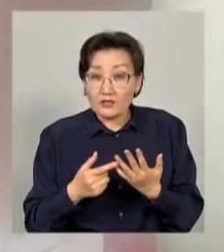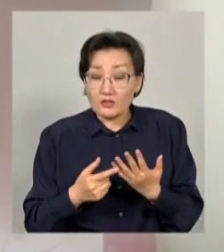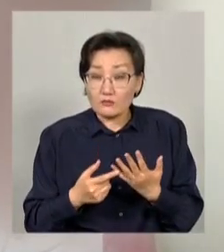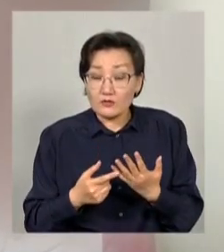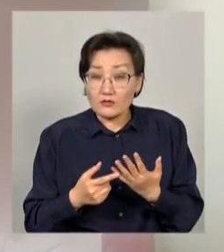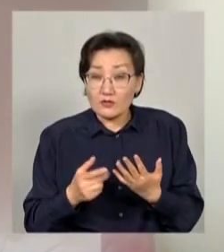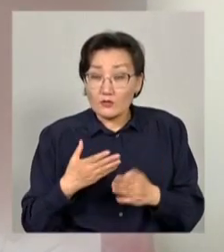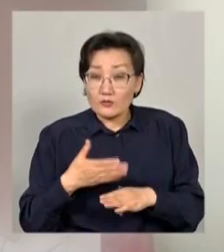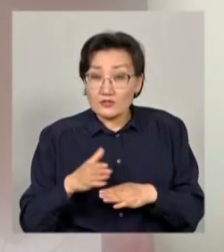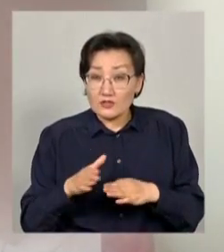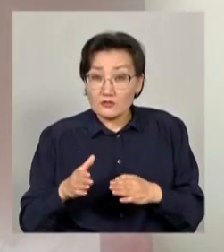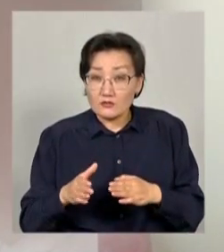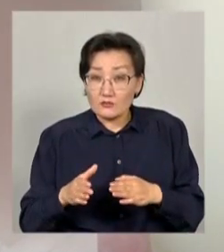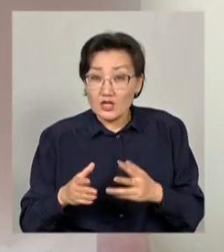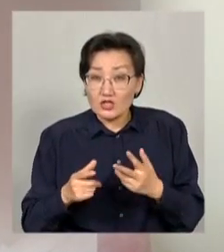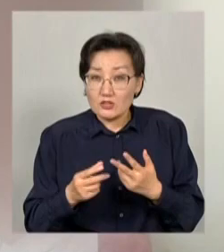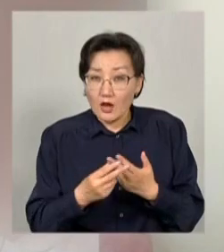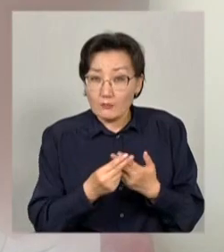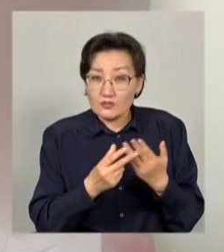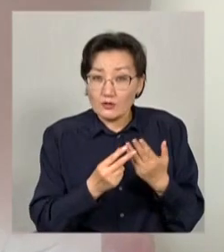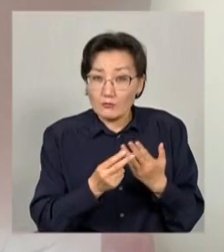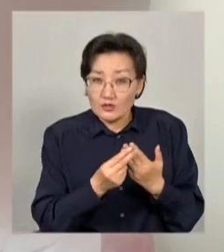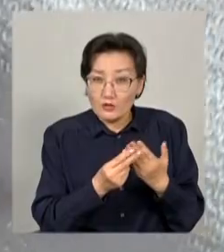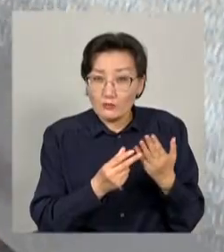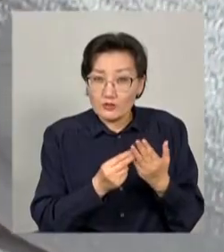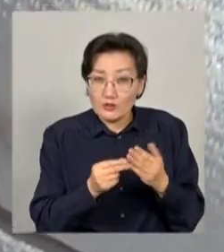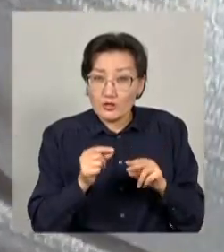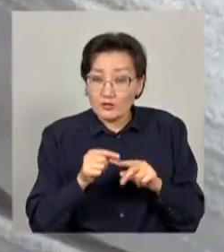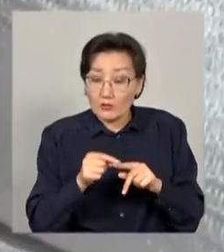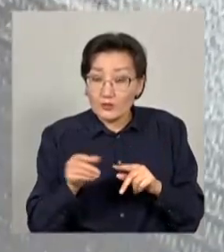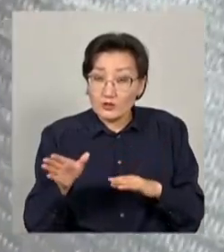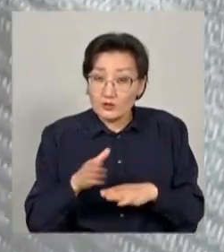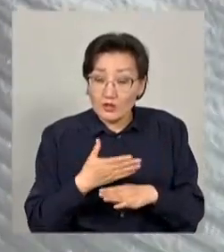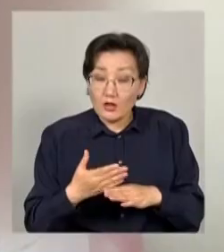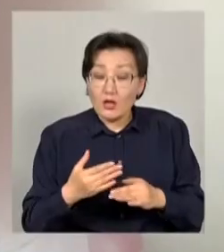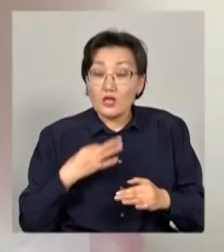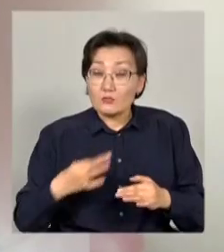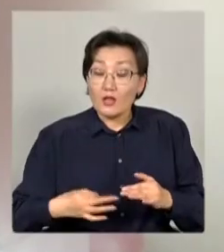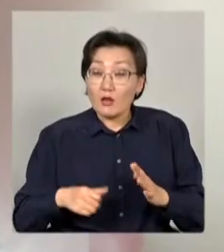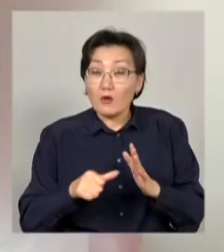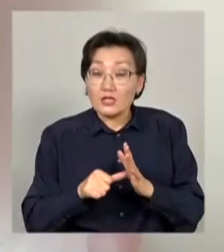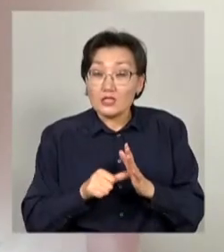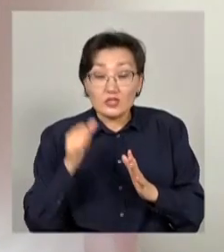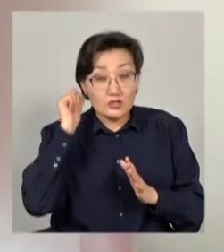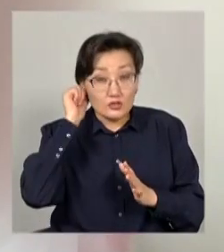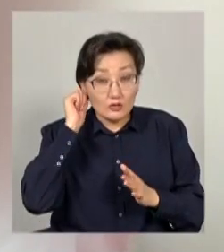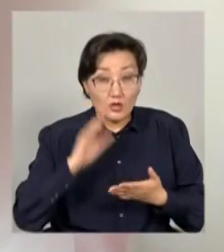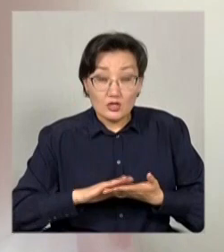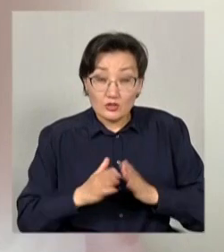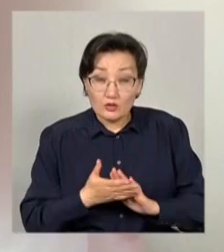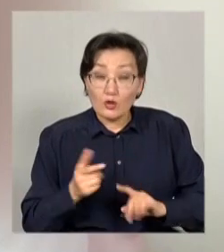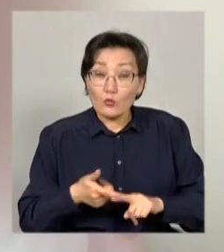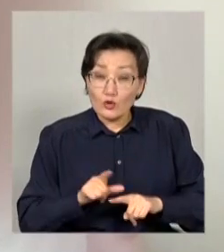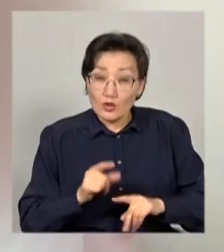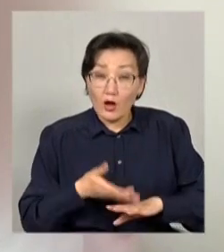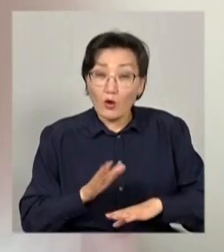ақырындап былай осылай басталды, жабысып тырнақтар түсті. Бала қазір 6 жаста, жағдай өте ауыр десем де